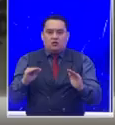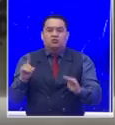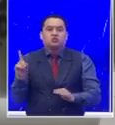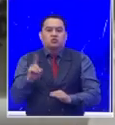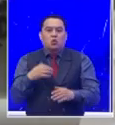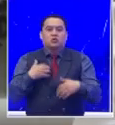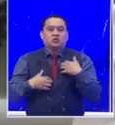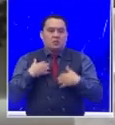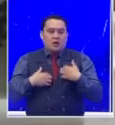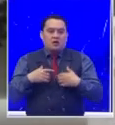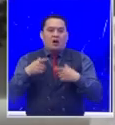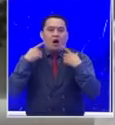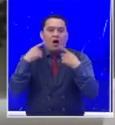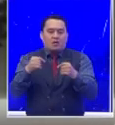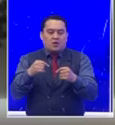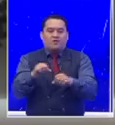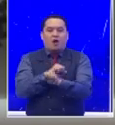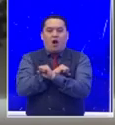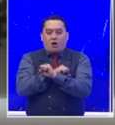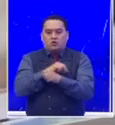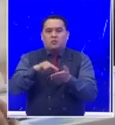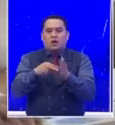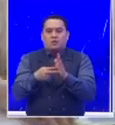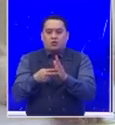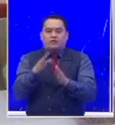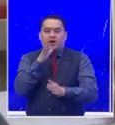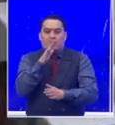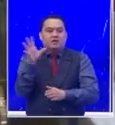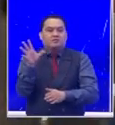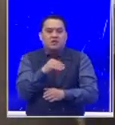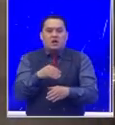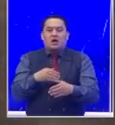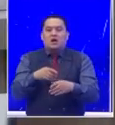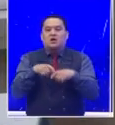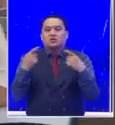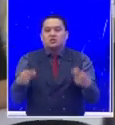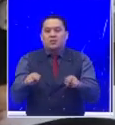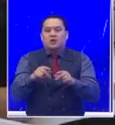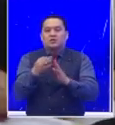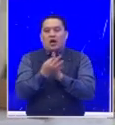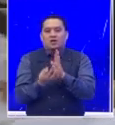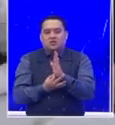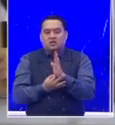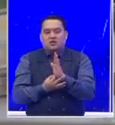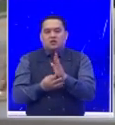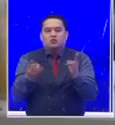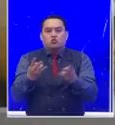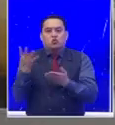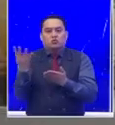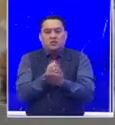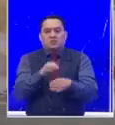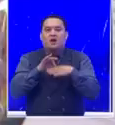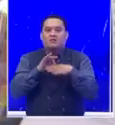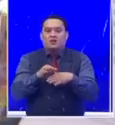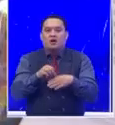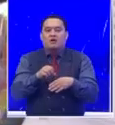на спешку перед отправкой на каникулы раньше запланированного срока, все экзамены и тесты преподаватели учебных заведений должны успеть провести